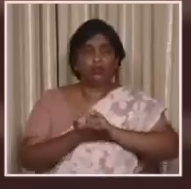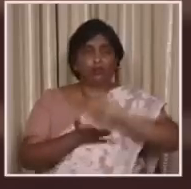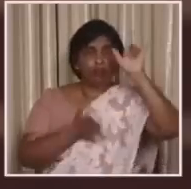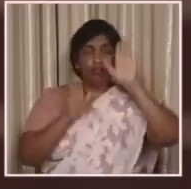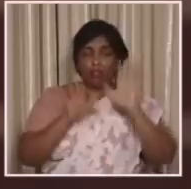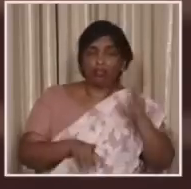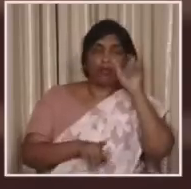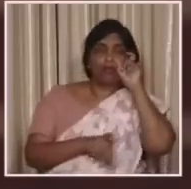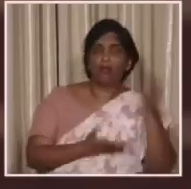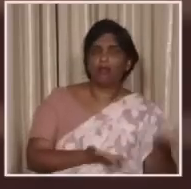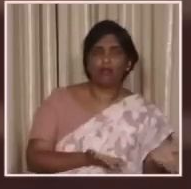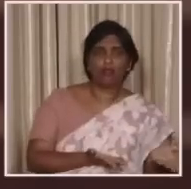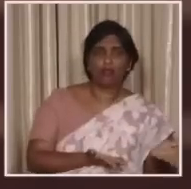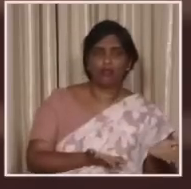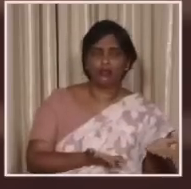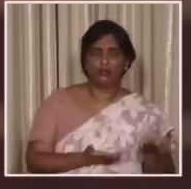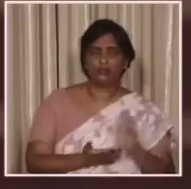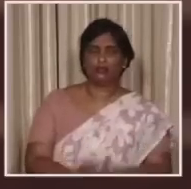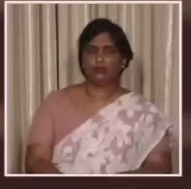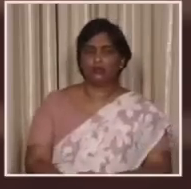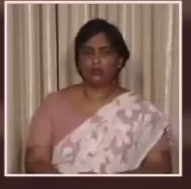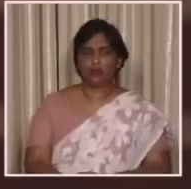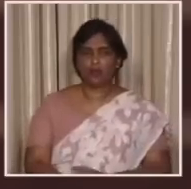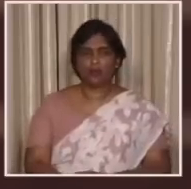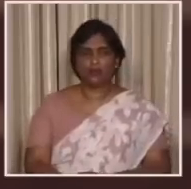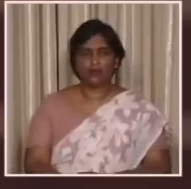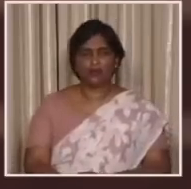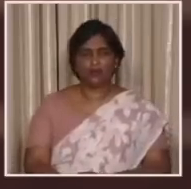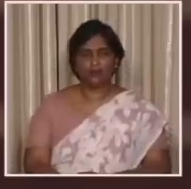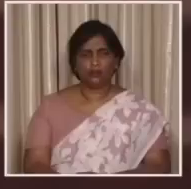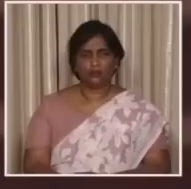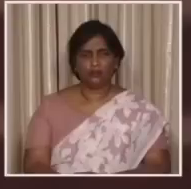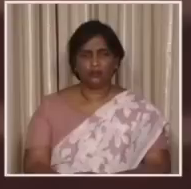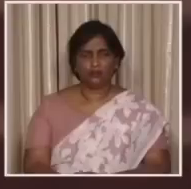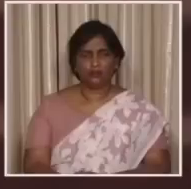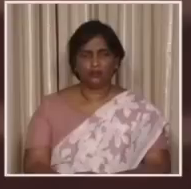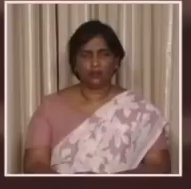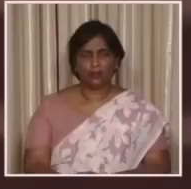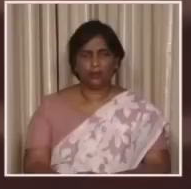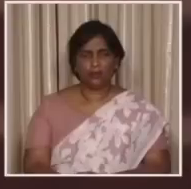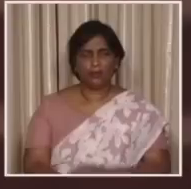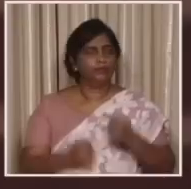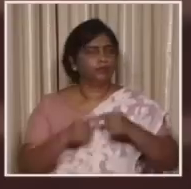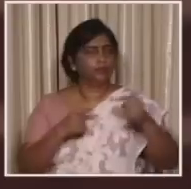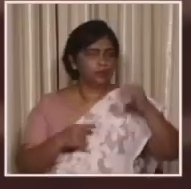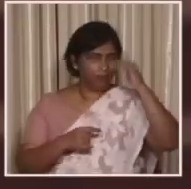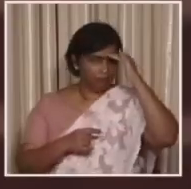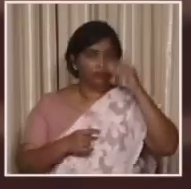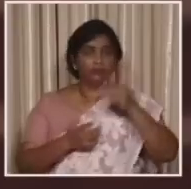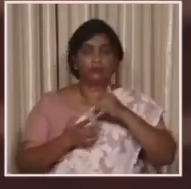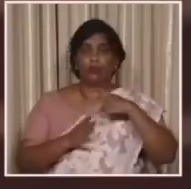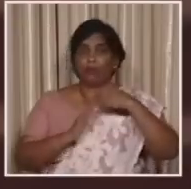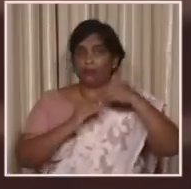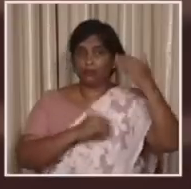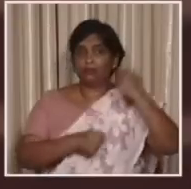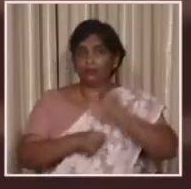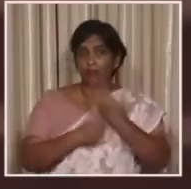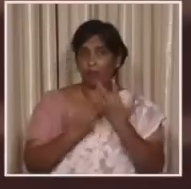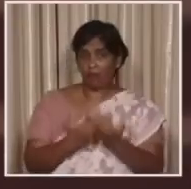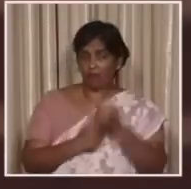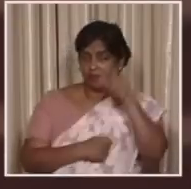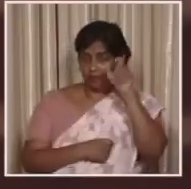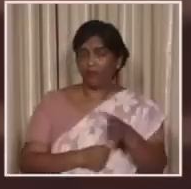බලන් හිටියේ මොකටද එහෙම නම්? මොකටද බලන් හිටියේ? මේ මේ මේ රාජ්‍ය විපක්ෂ නායක කියන ඊළඟ රටේ ආණ්ඩුව ගන්න ඉන්න